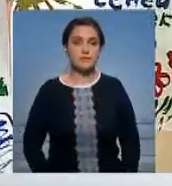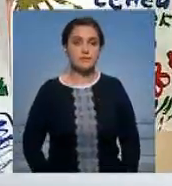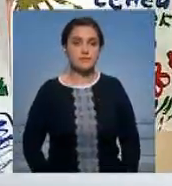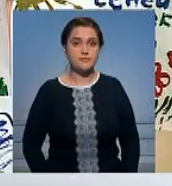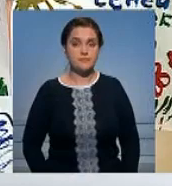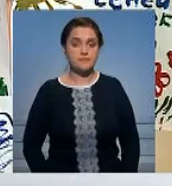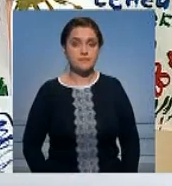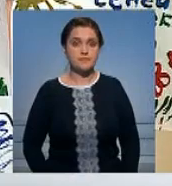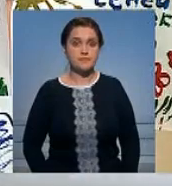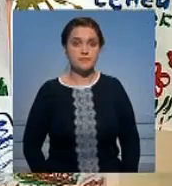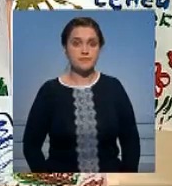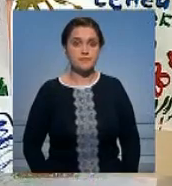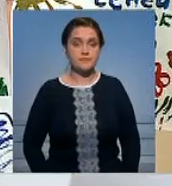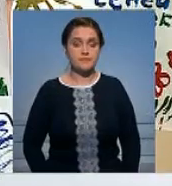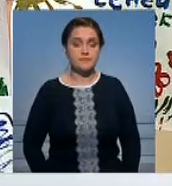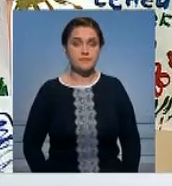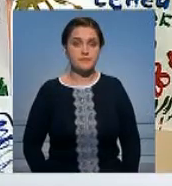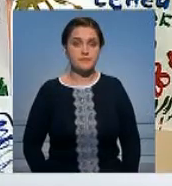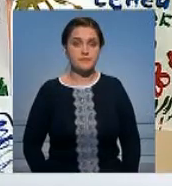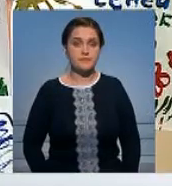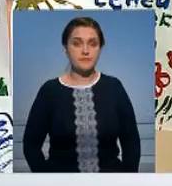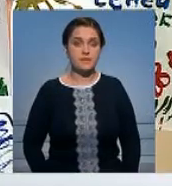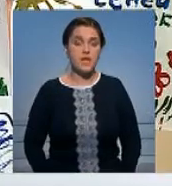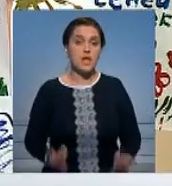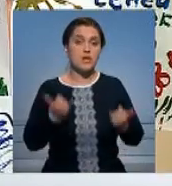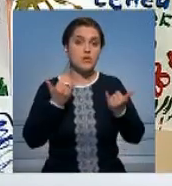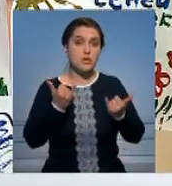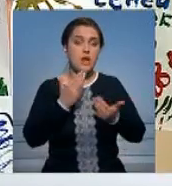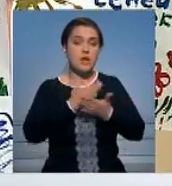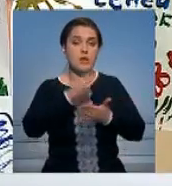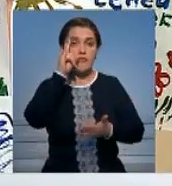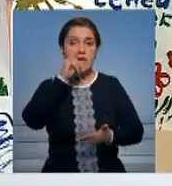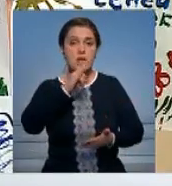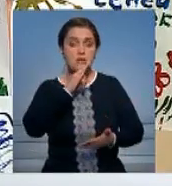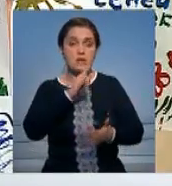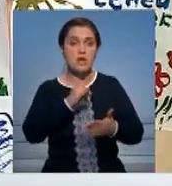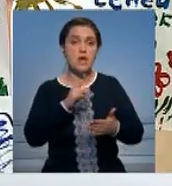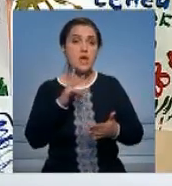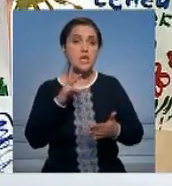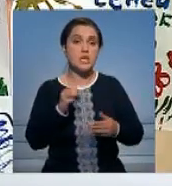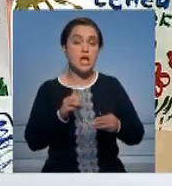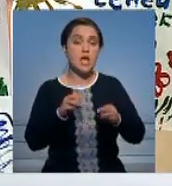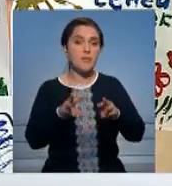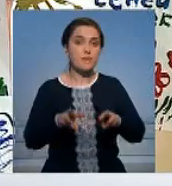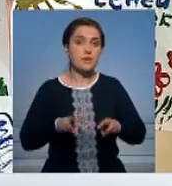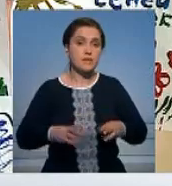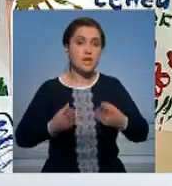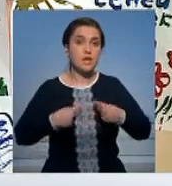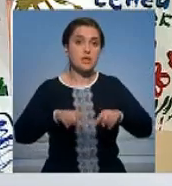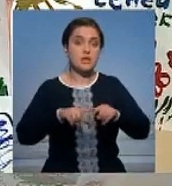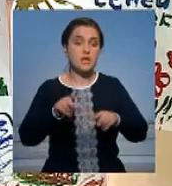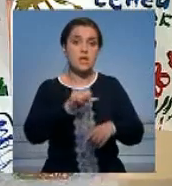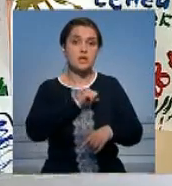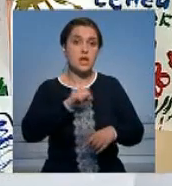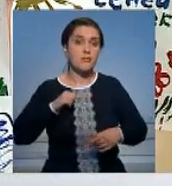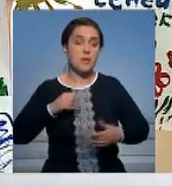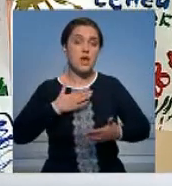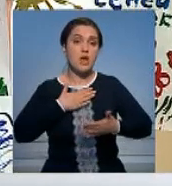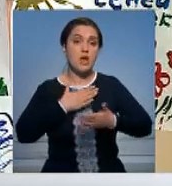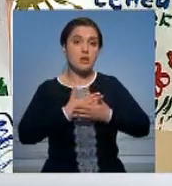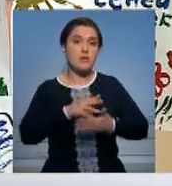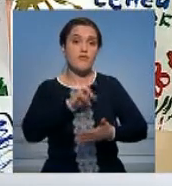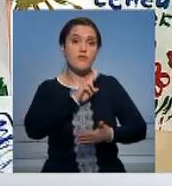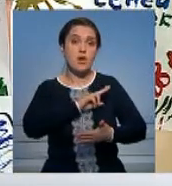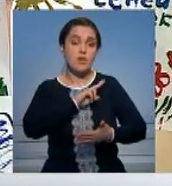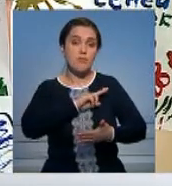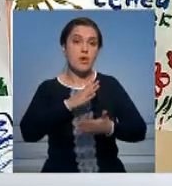Сегодня в Казахстане есть большое количество неправительственных организаций, которые сами активно работают в этом направлении, которые